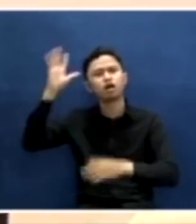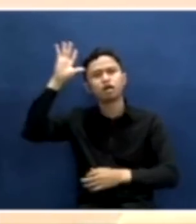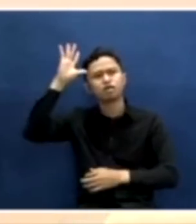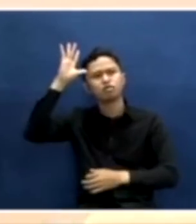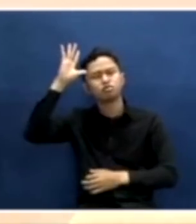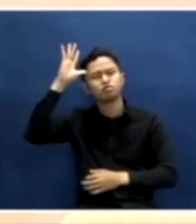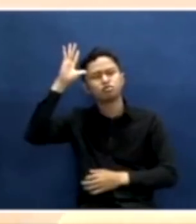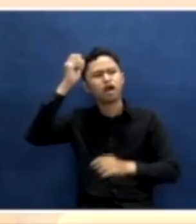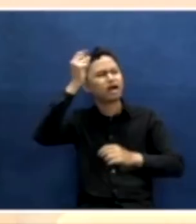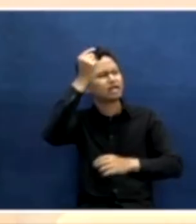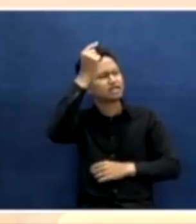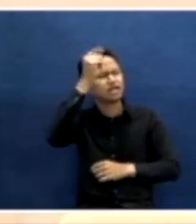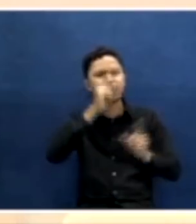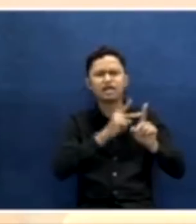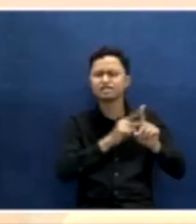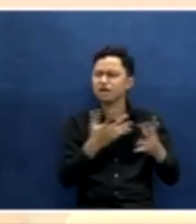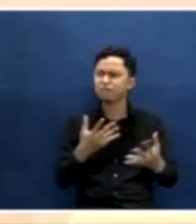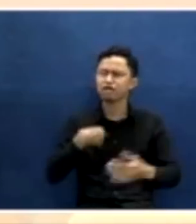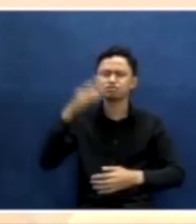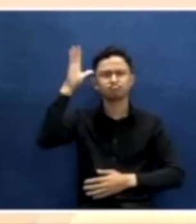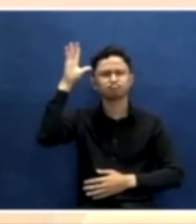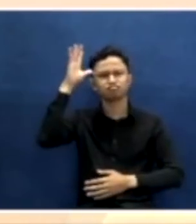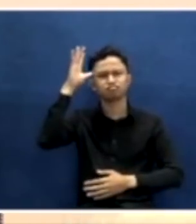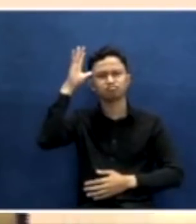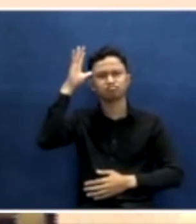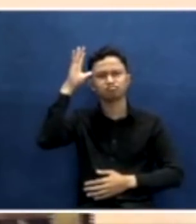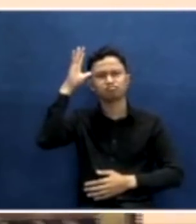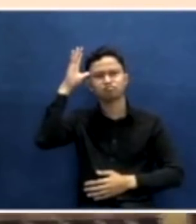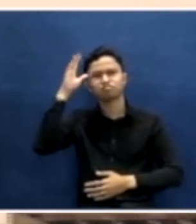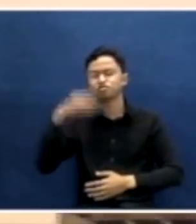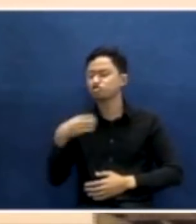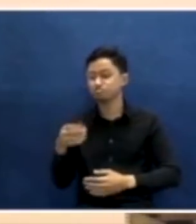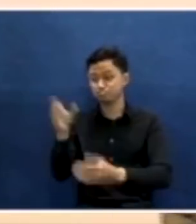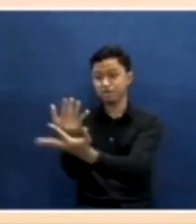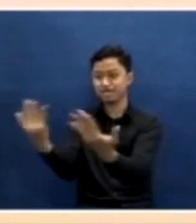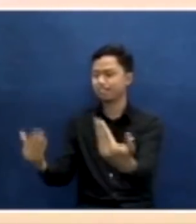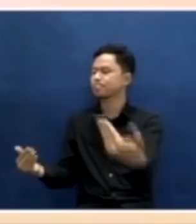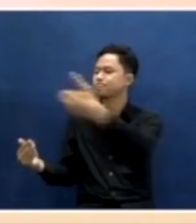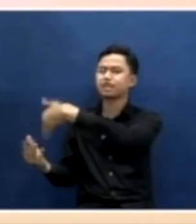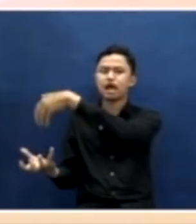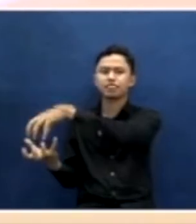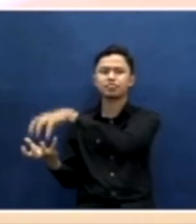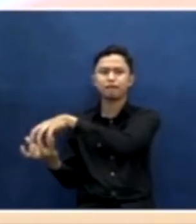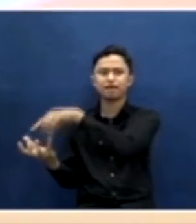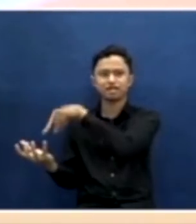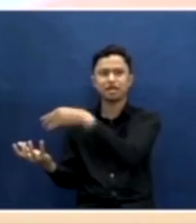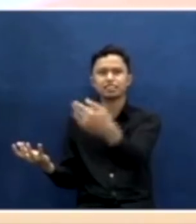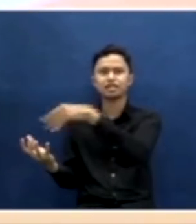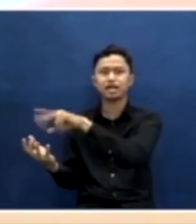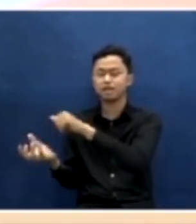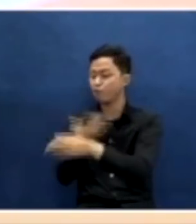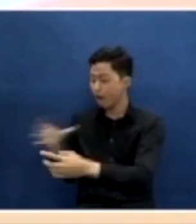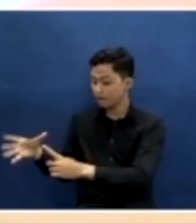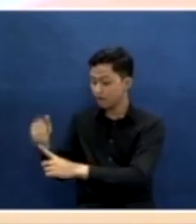sedang dikerjakan dan sedang dilakukan oleh hajjaj BIN Yusuf mereka datang ke tempat mereka mengumpulkan telur hari kemarin dan ketika mereka akan mengambil